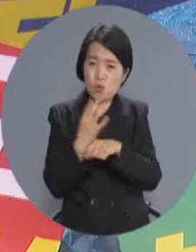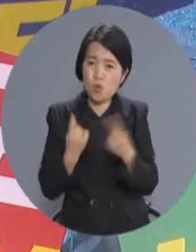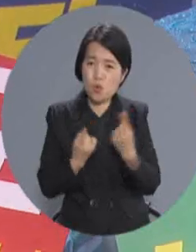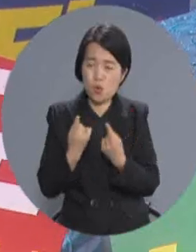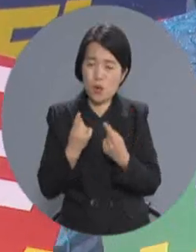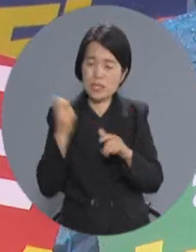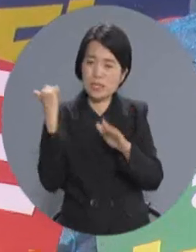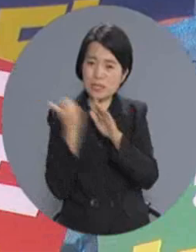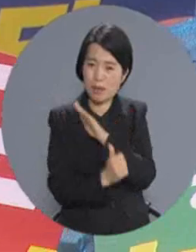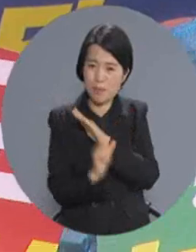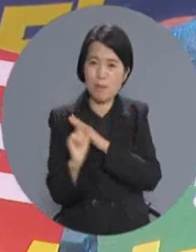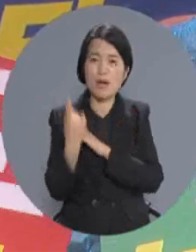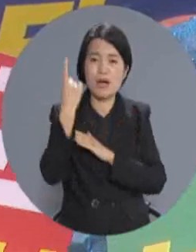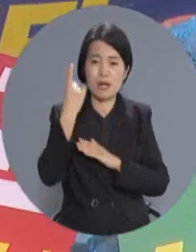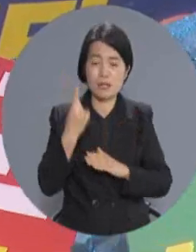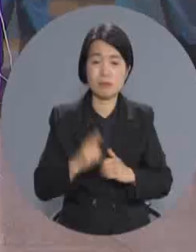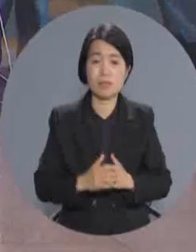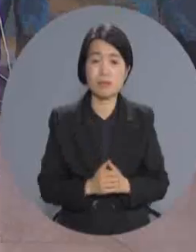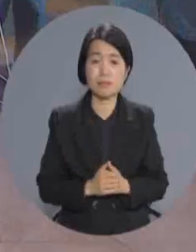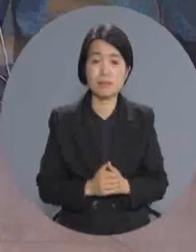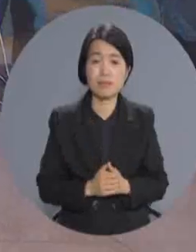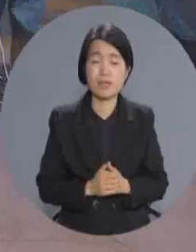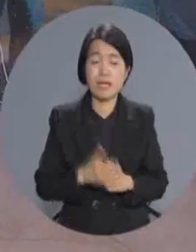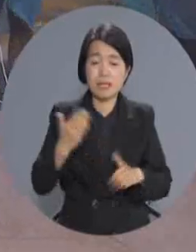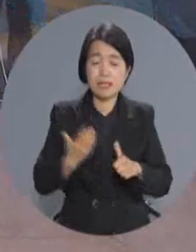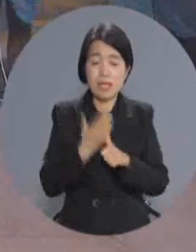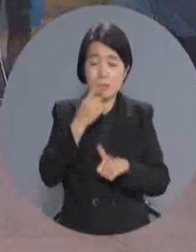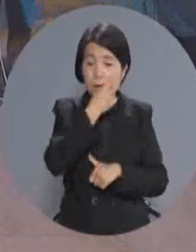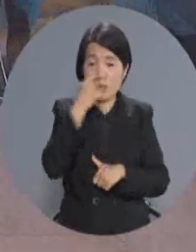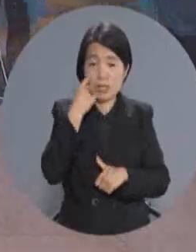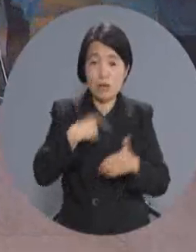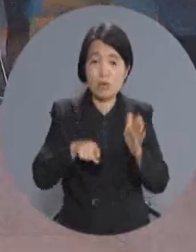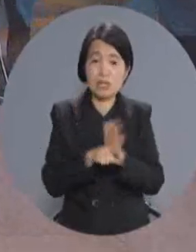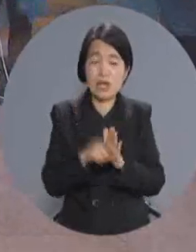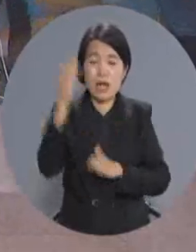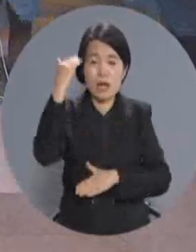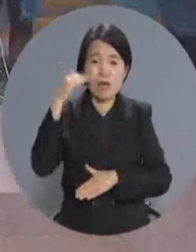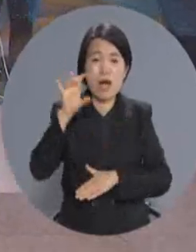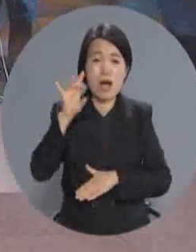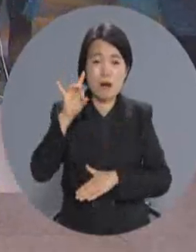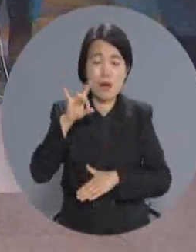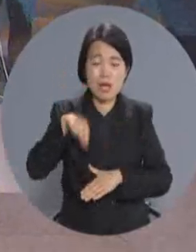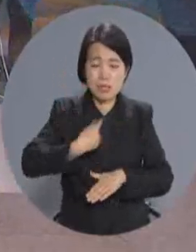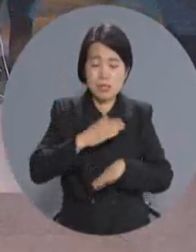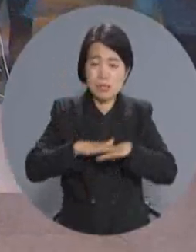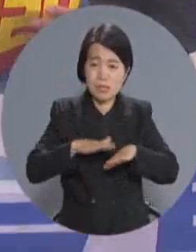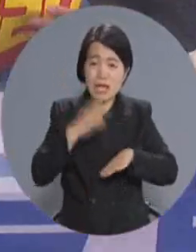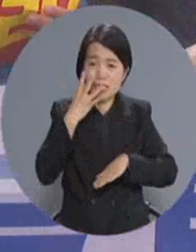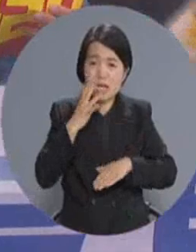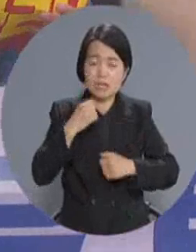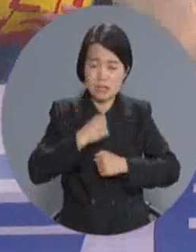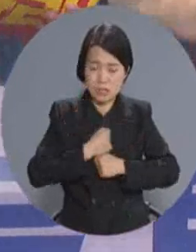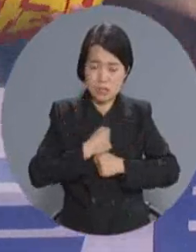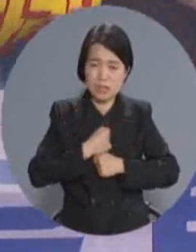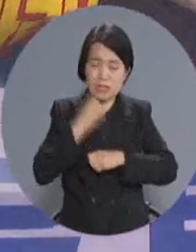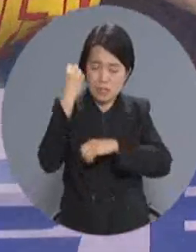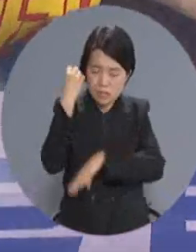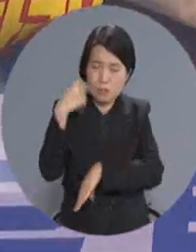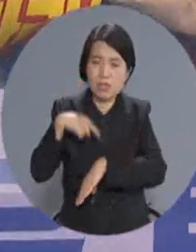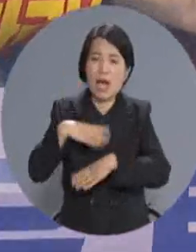실패가 초래했다고 비난했습니다. 생산비 보장은 국내에서 유일하게 자급 곡물인 쌀을 지키는